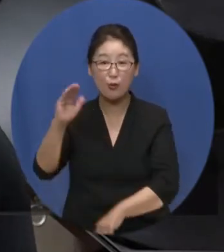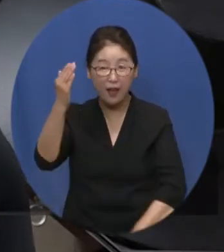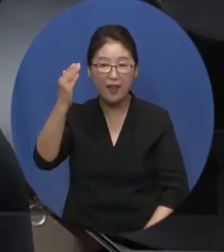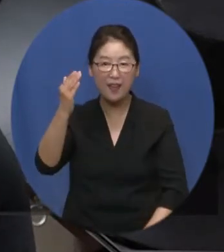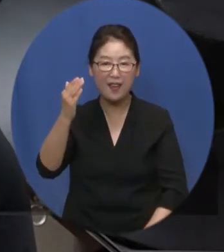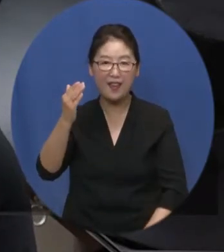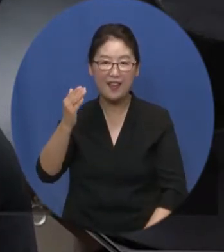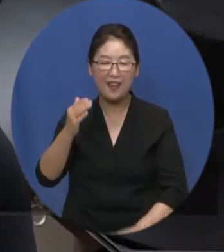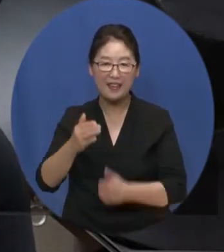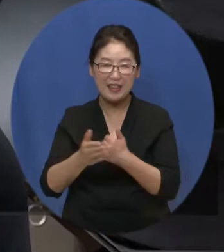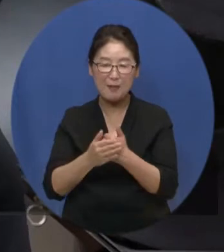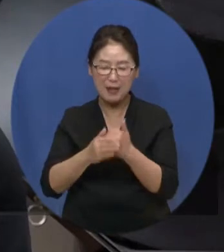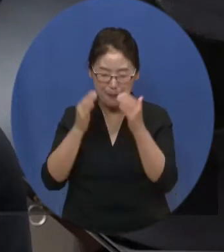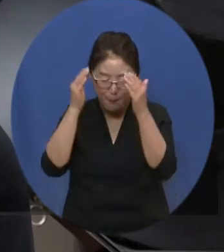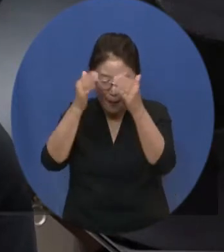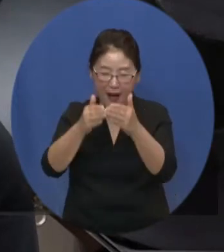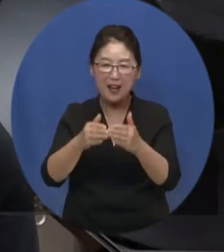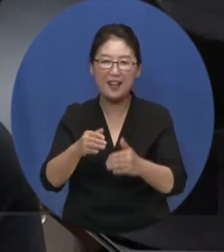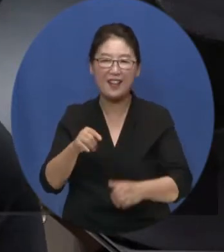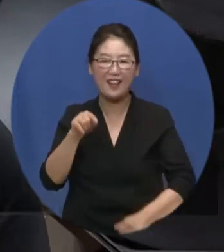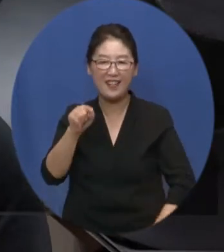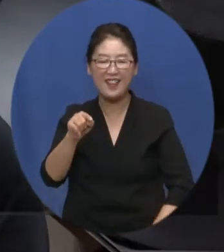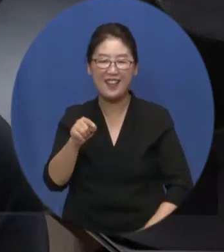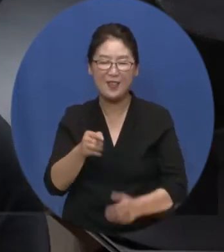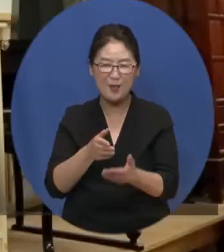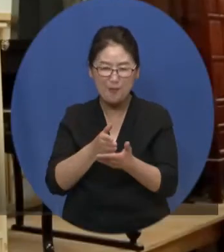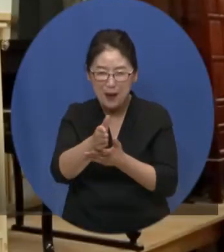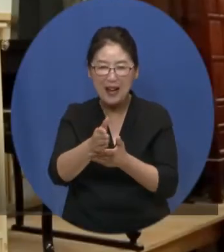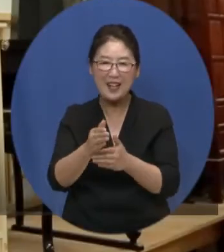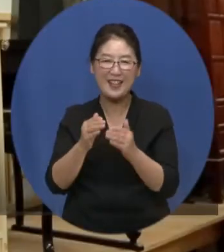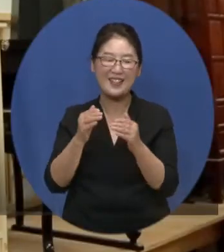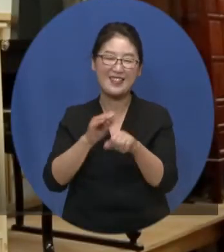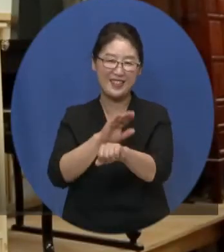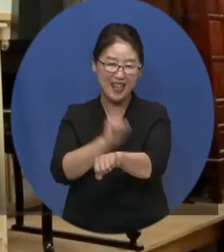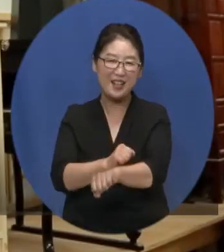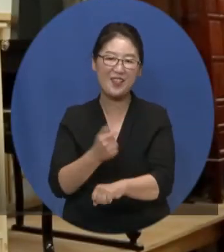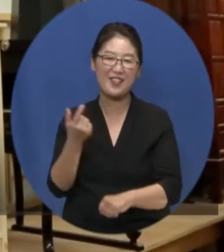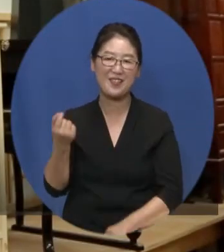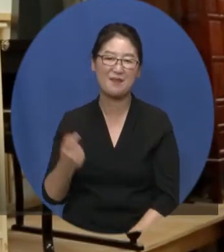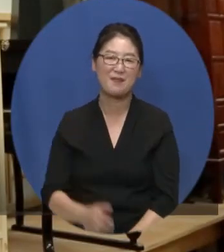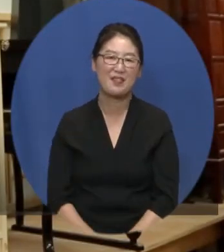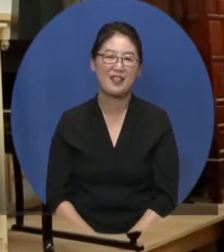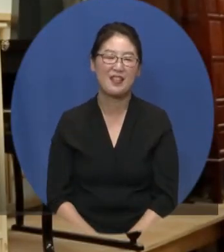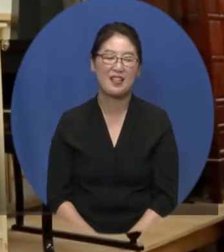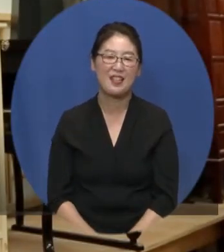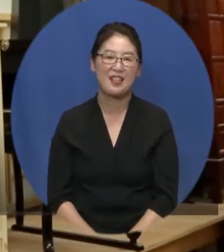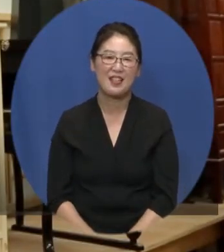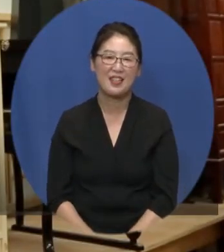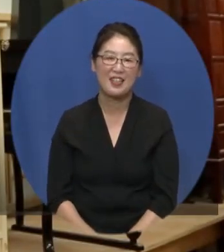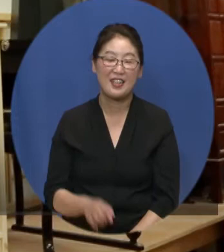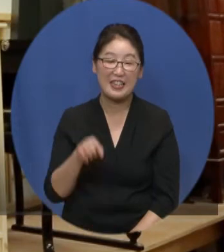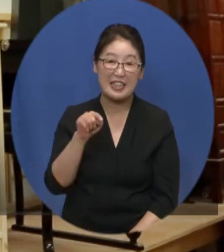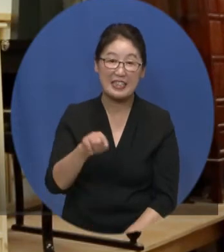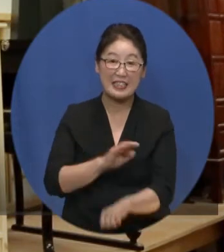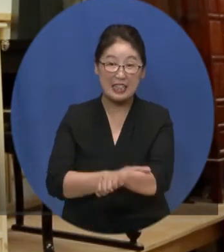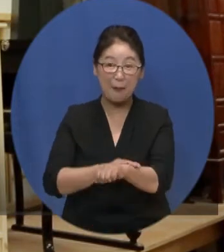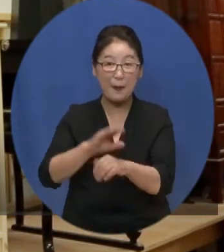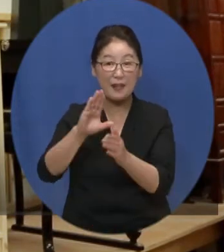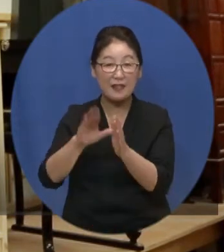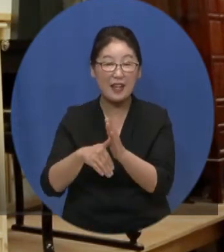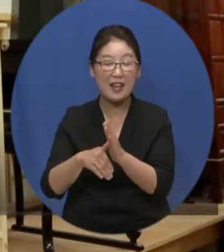고집스럽게 거죠 이거 않을 한테 지 그렇게 바뀌어 갑니다 작업 말세 가장 행복할 때는 순간 어떤 순간